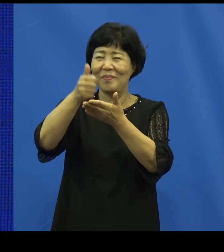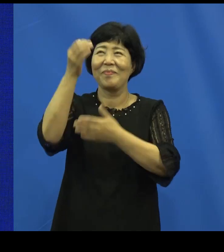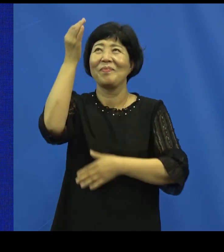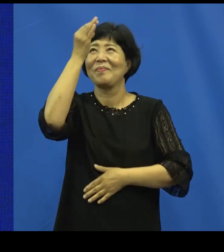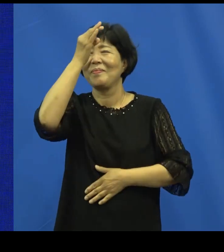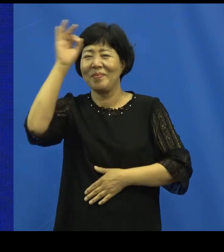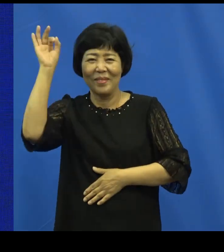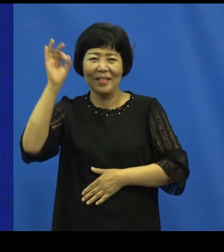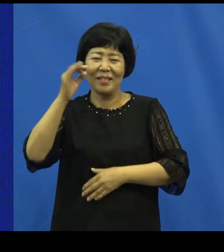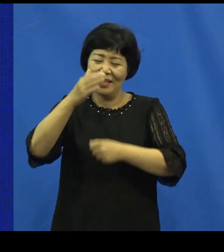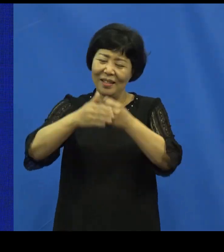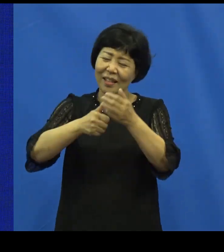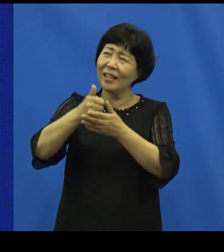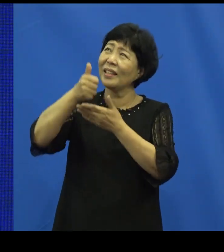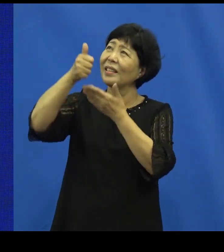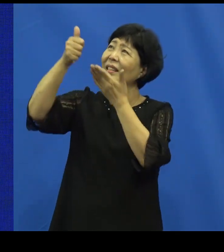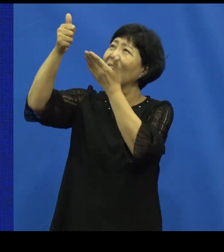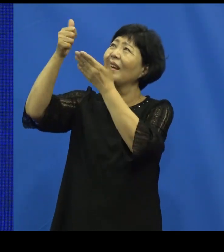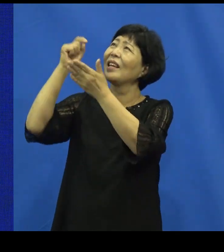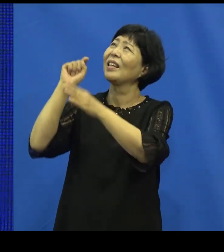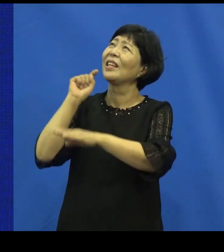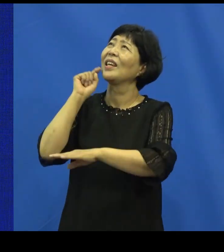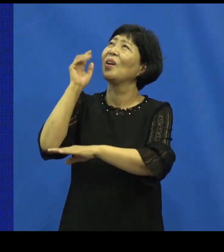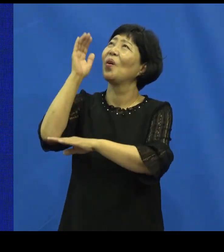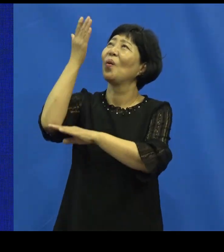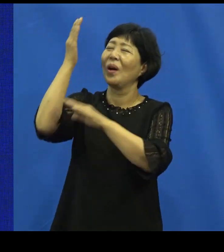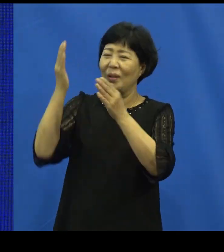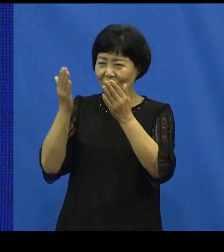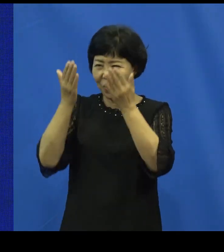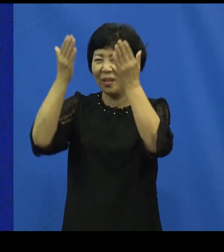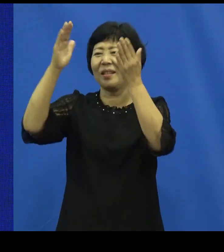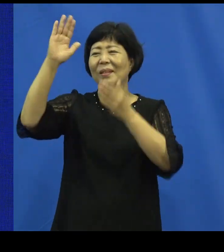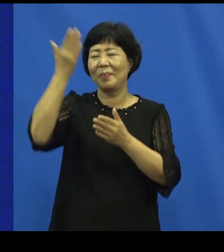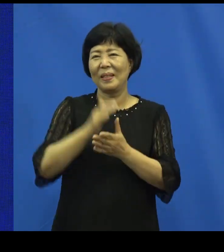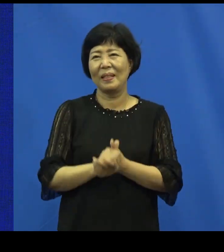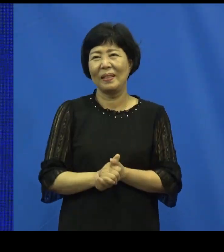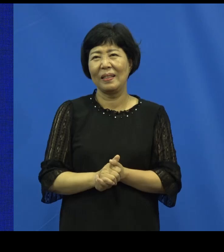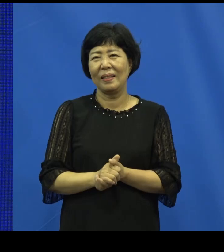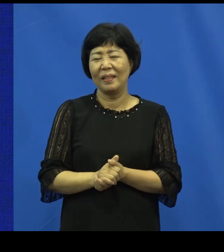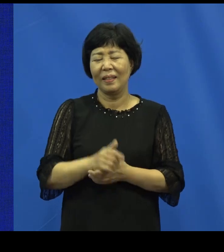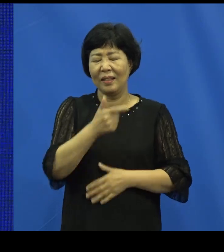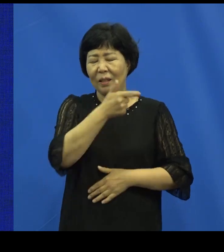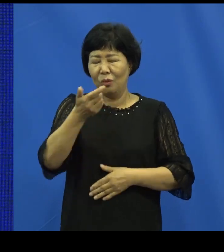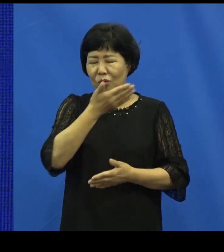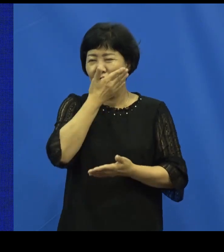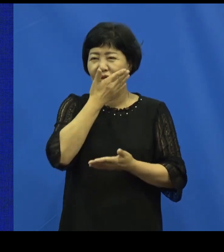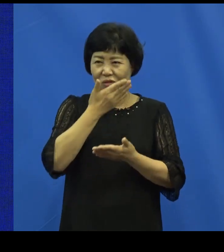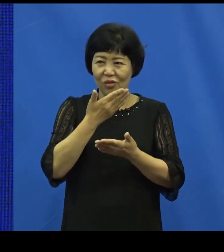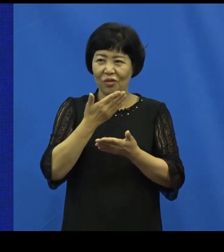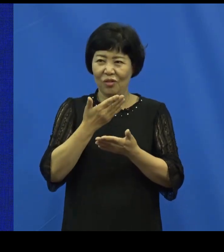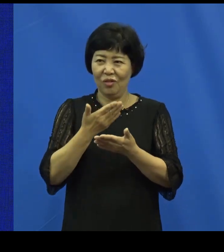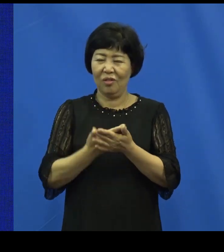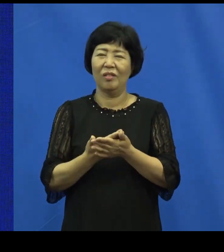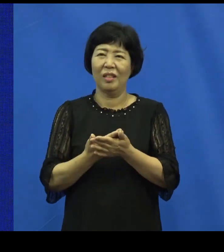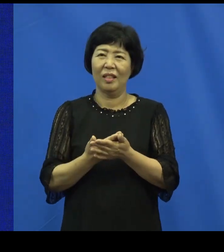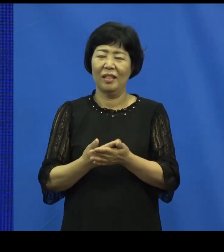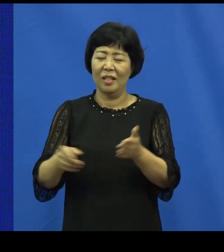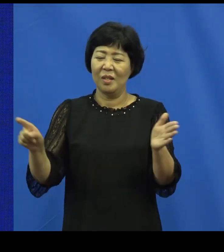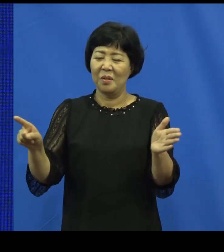하나님에 대한 영광을 돌리고 있습니다. 여러분, 이것이 굉장히 중요한 이 다니엘이 가진 믿음의